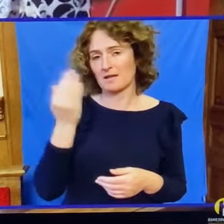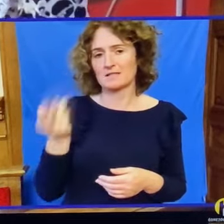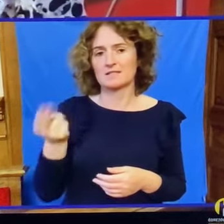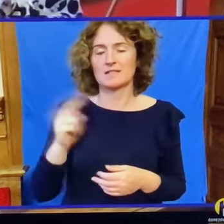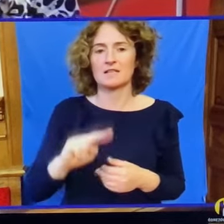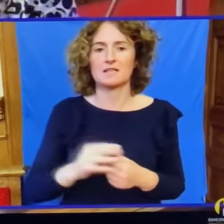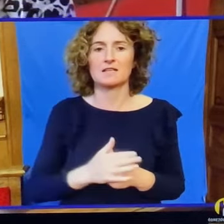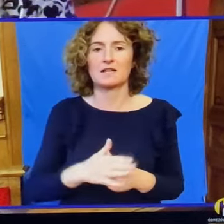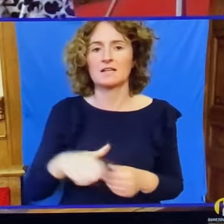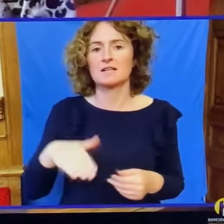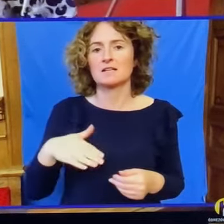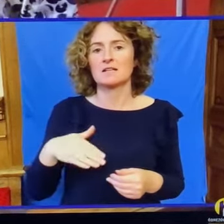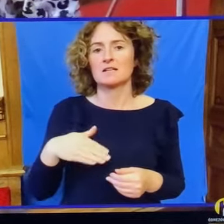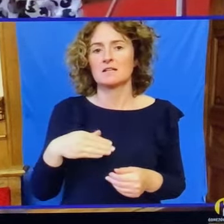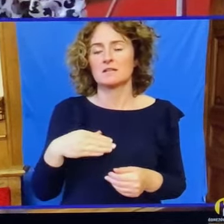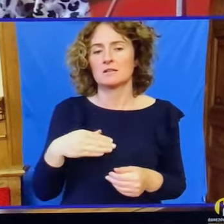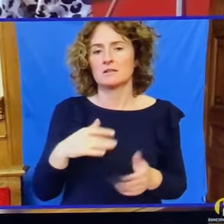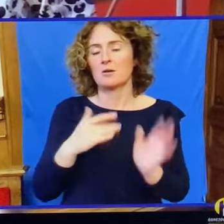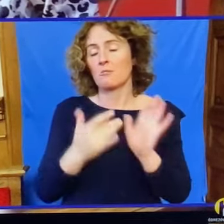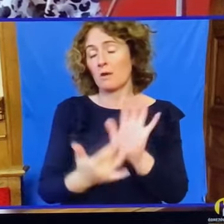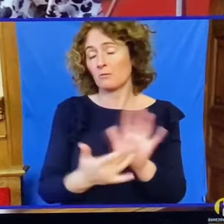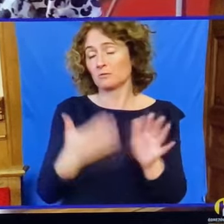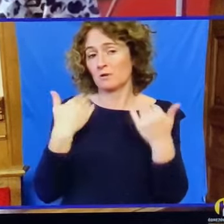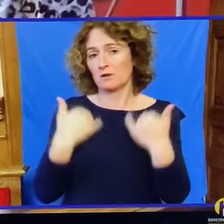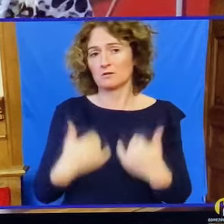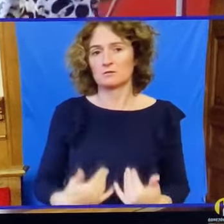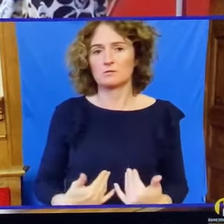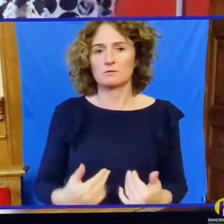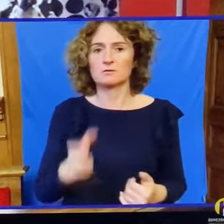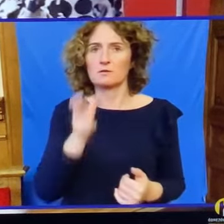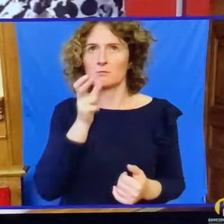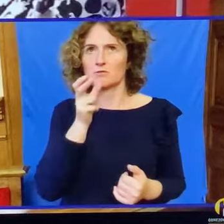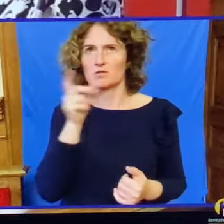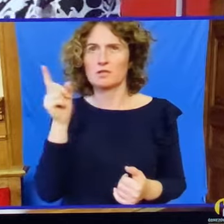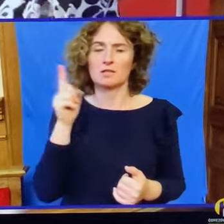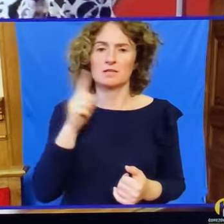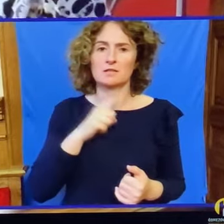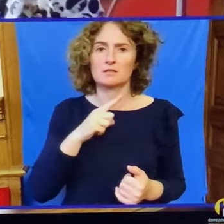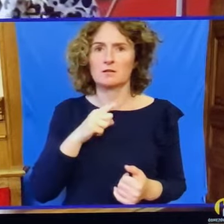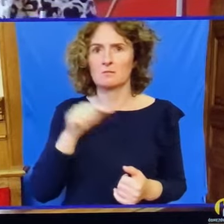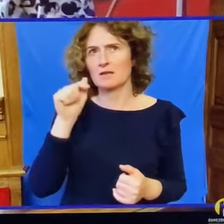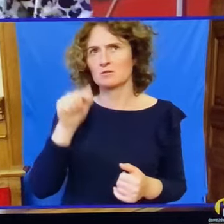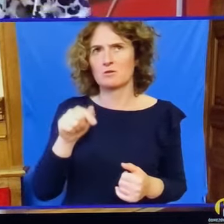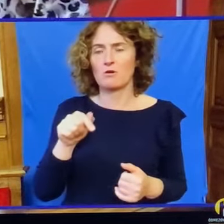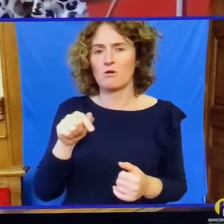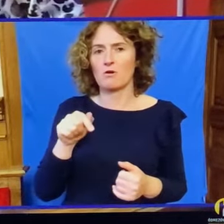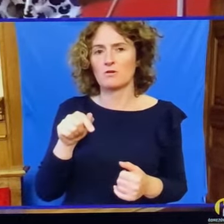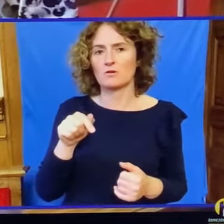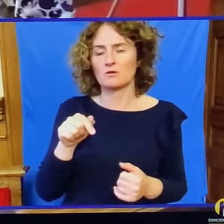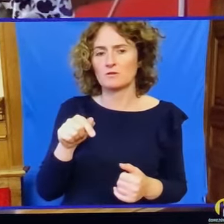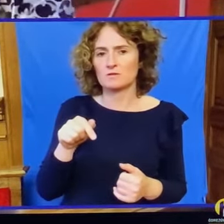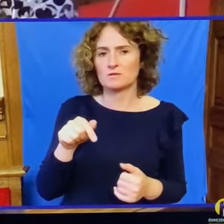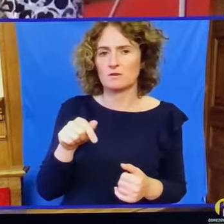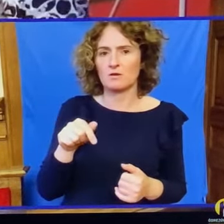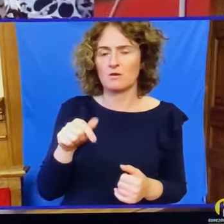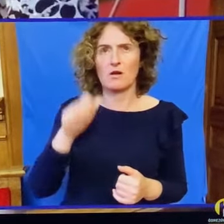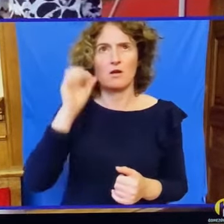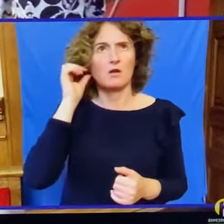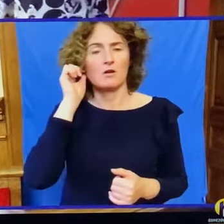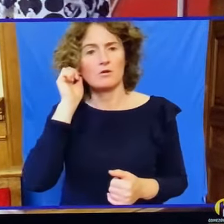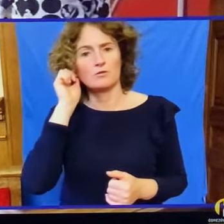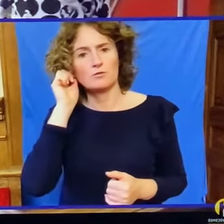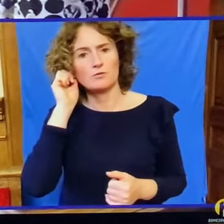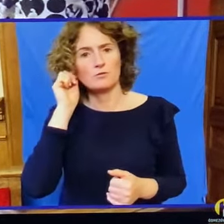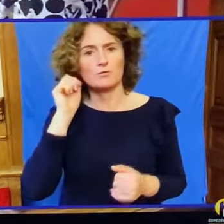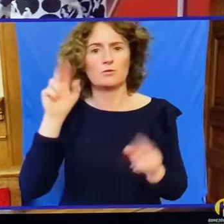bemutatkozom megelőzve azt, hogy Cseri képviselő úr az a nőnek, vagy a rosszabb egy öreg asszonynak nevezzen.